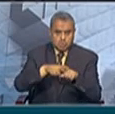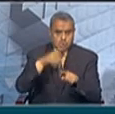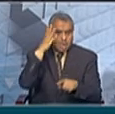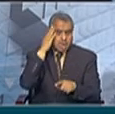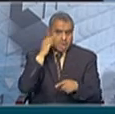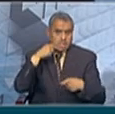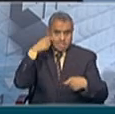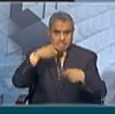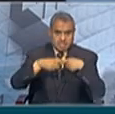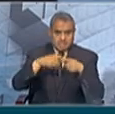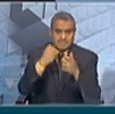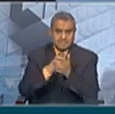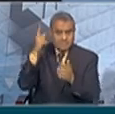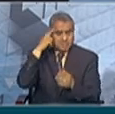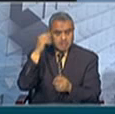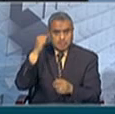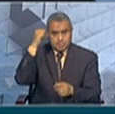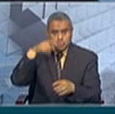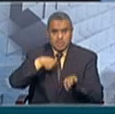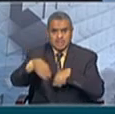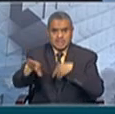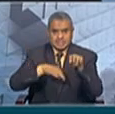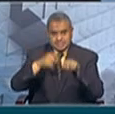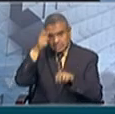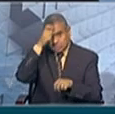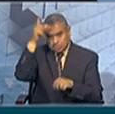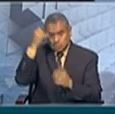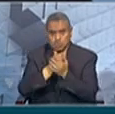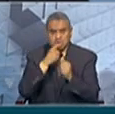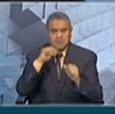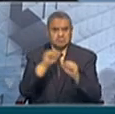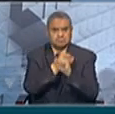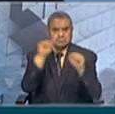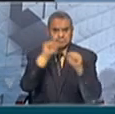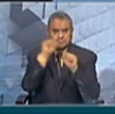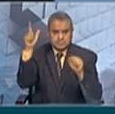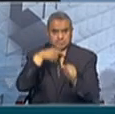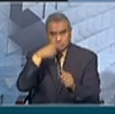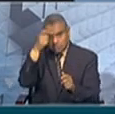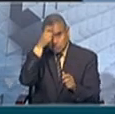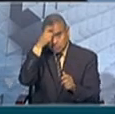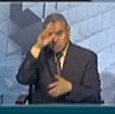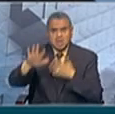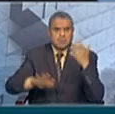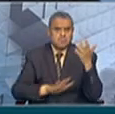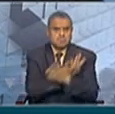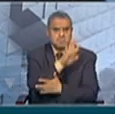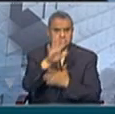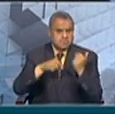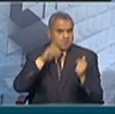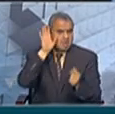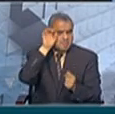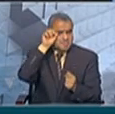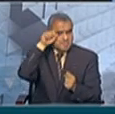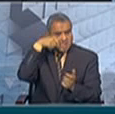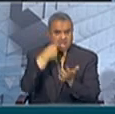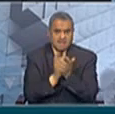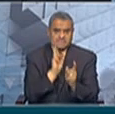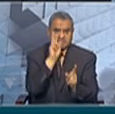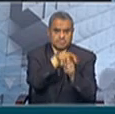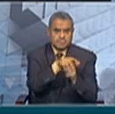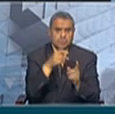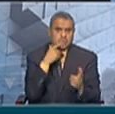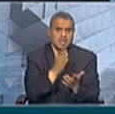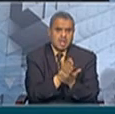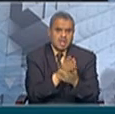والتفاهم كعماد لسياسة خارجية قائمة على المبادئ، ردت تركيا بالتصعيد والاستفزاز والاعتداء. عندما اختارت